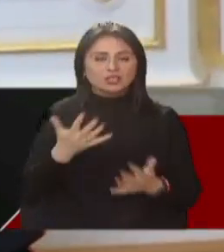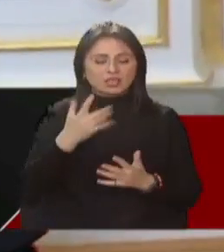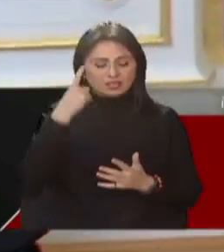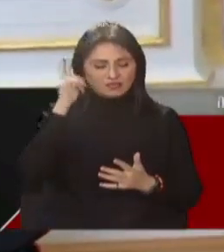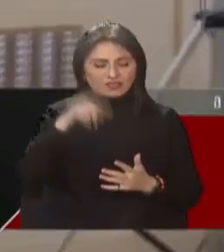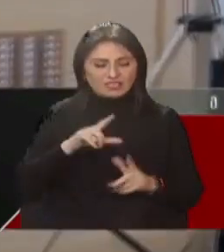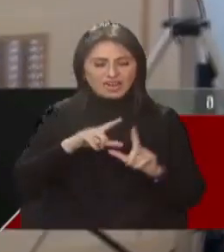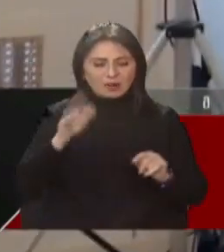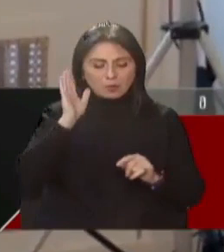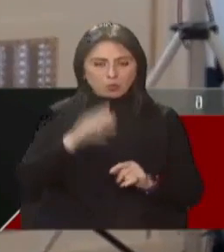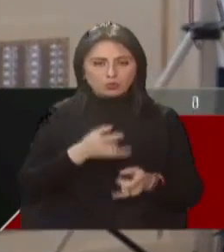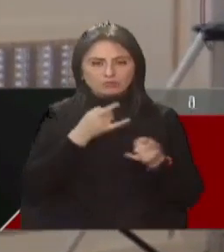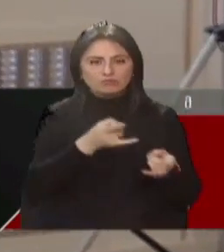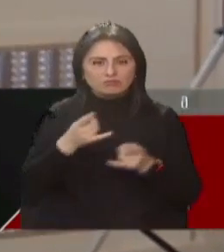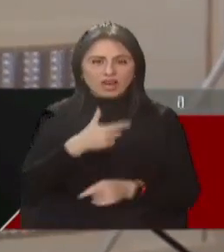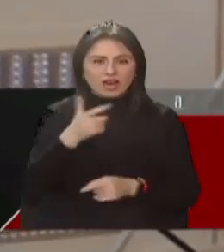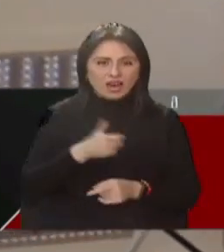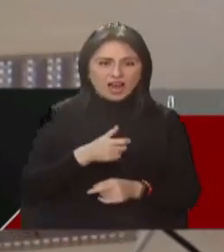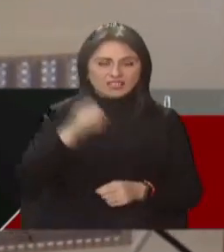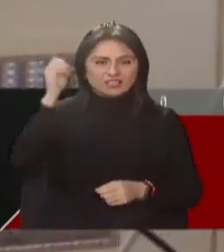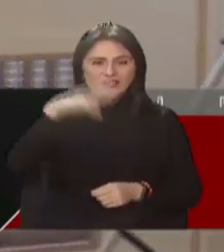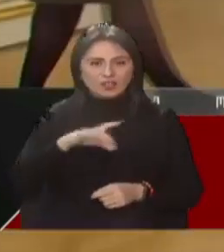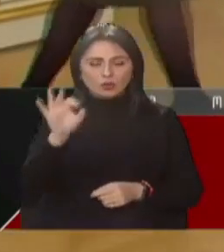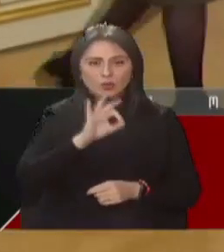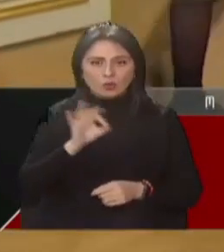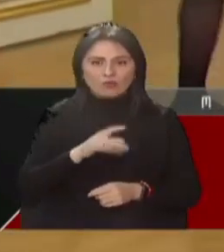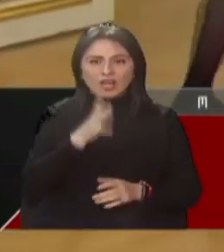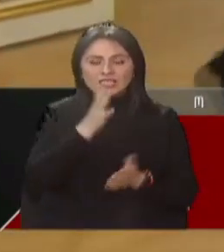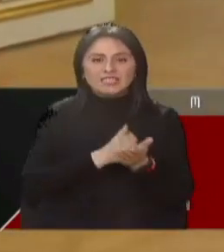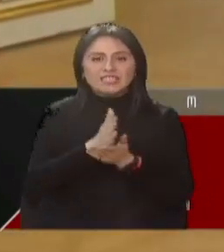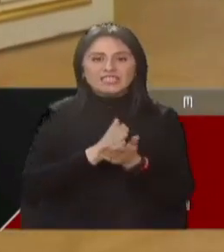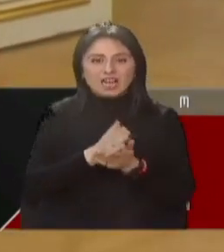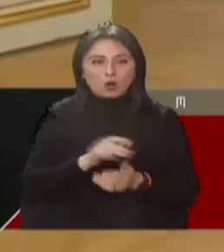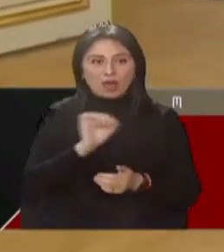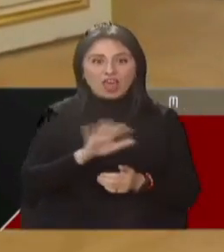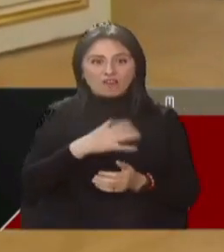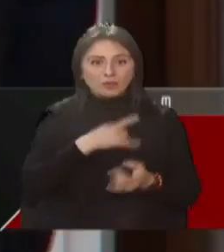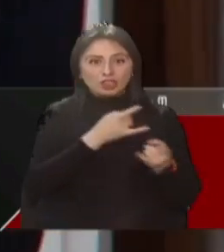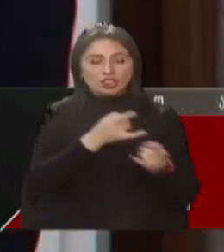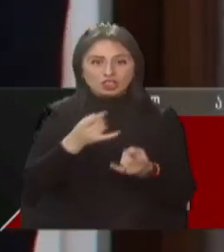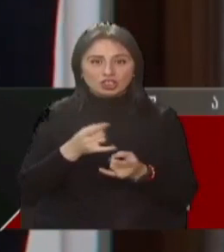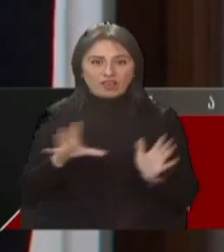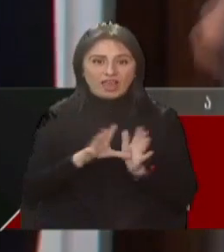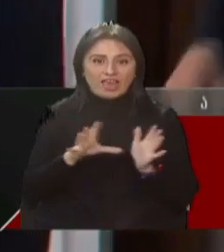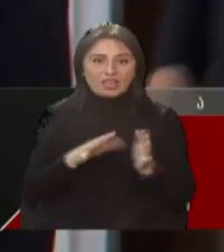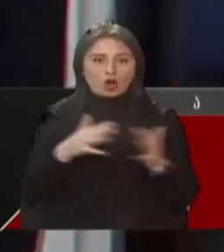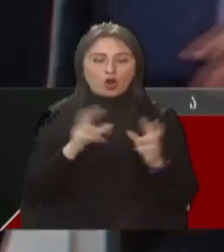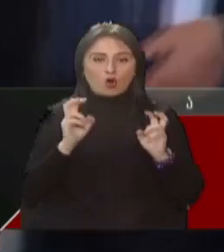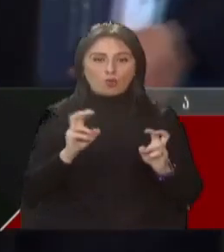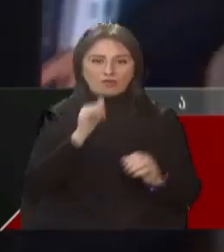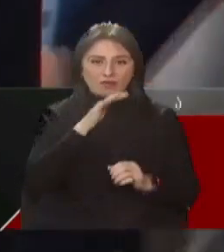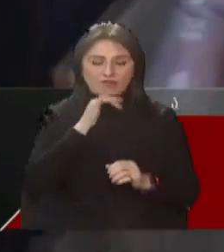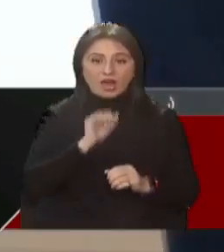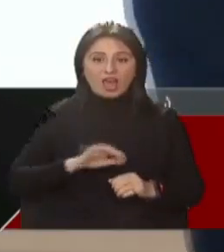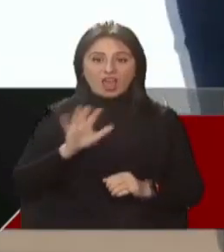რომ კრემლი მკაცრ სანქციებსაც იმით უპასუხებდა, რითიც წლობით ცდილობდა დასავლეთის შეშინებას, ანუ ენერგოომით. ამიტომ